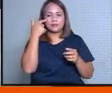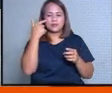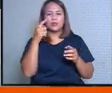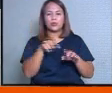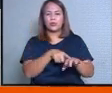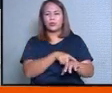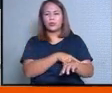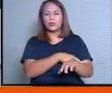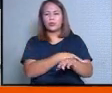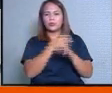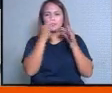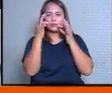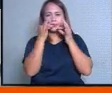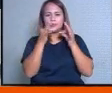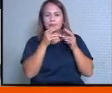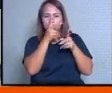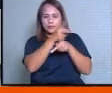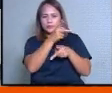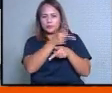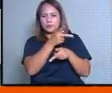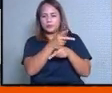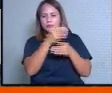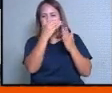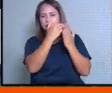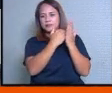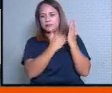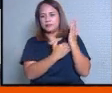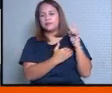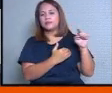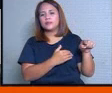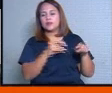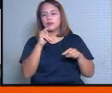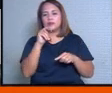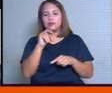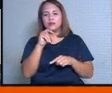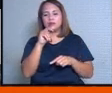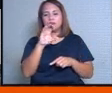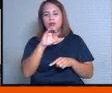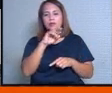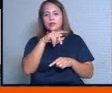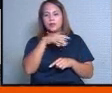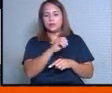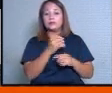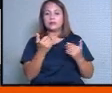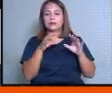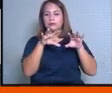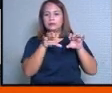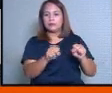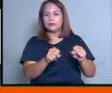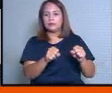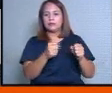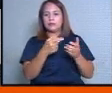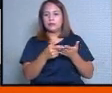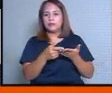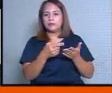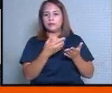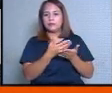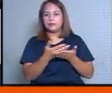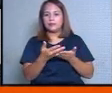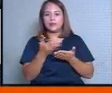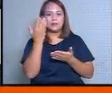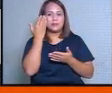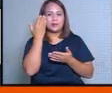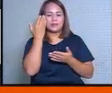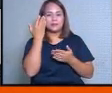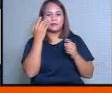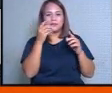na raw silang nasa drugs watch list ng Northern Police District. Pero ngayon lang sila nalambat matapos kagatin ang alok na nagpanggap na buyer